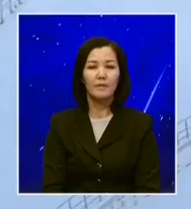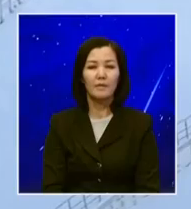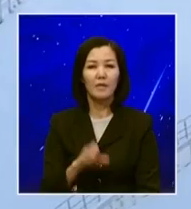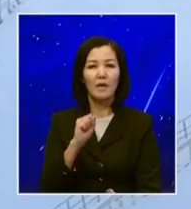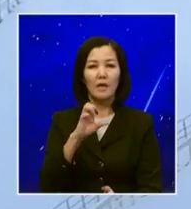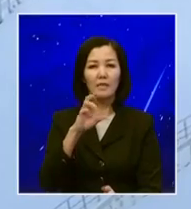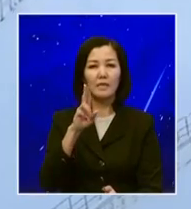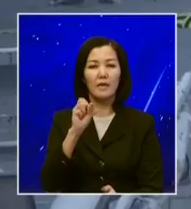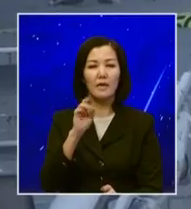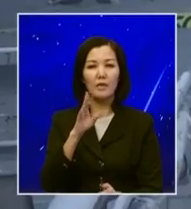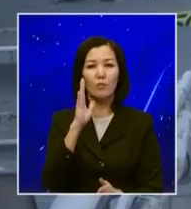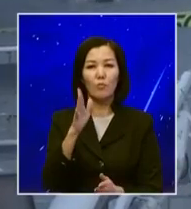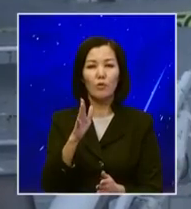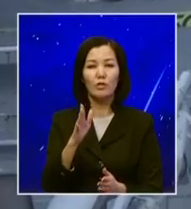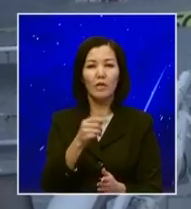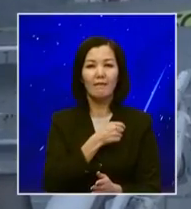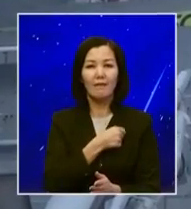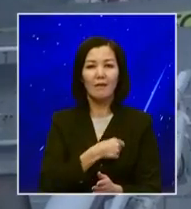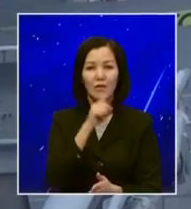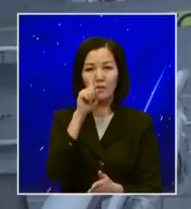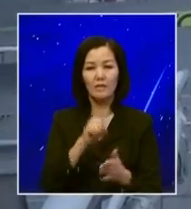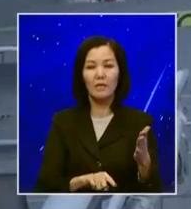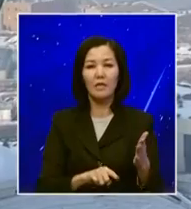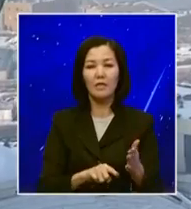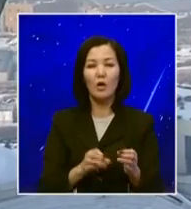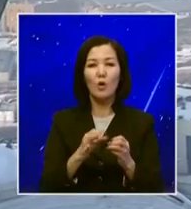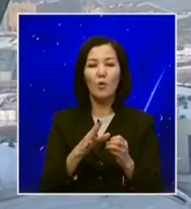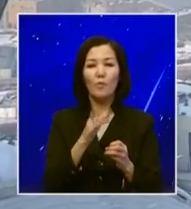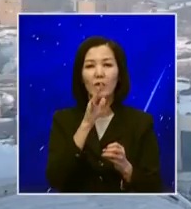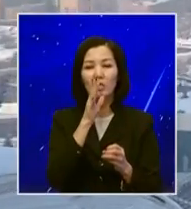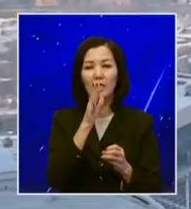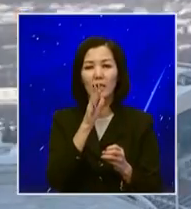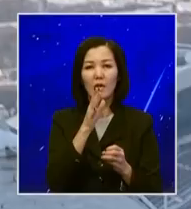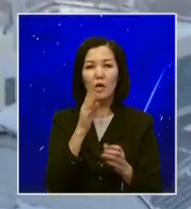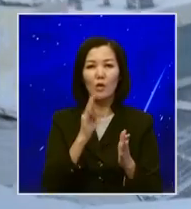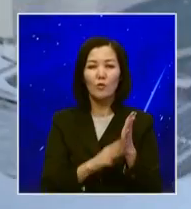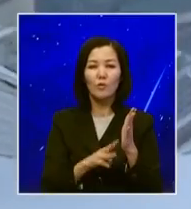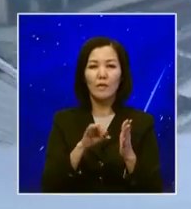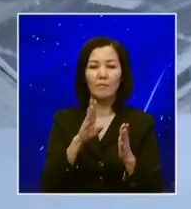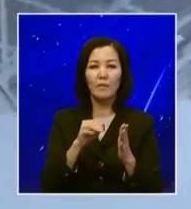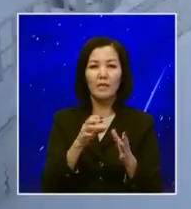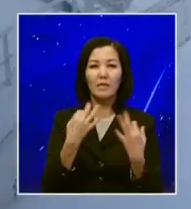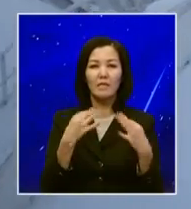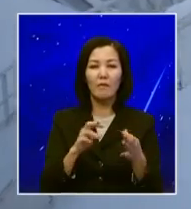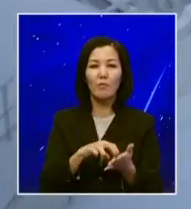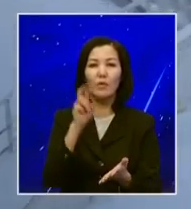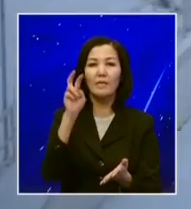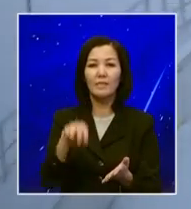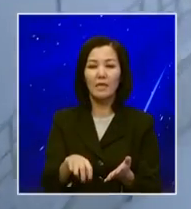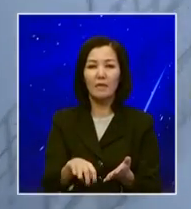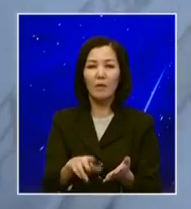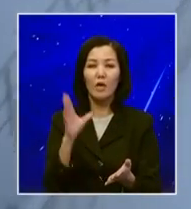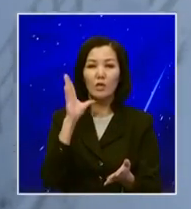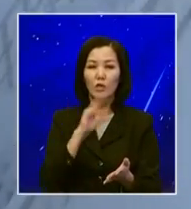Асқар Әлидің болашағына да мамандар үлкен үміт артады. 15 жастағы өрен 90 метрлік тұғырдан еркін секіріп, ережеге сай сауатты